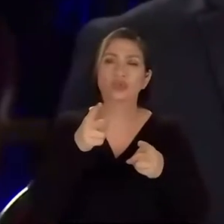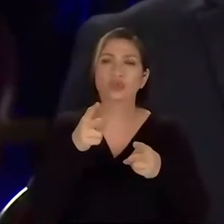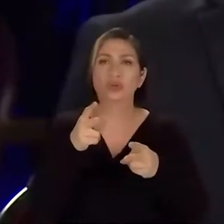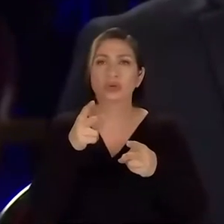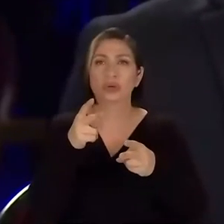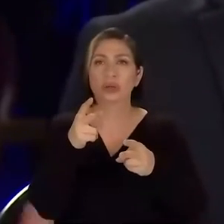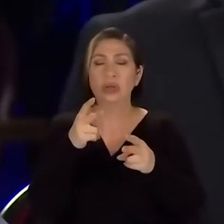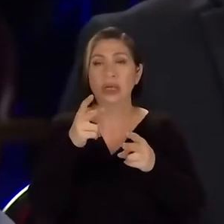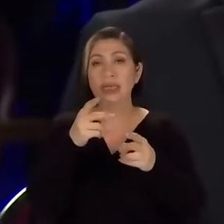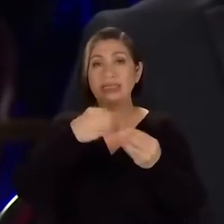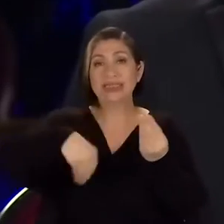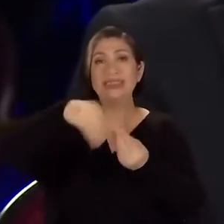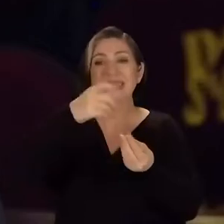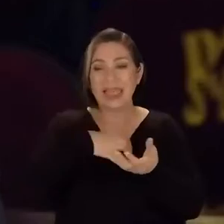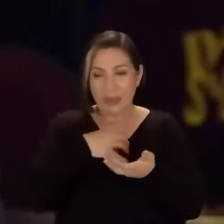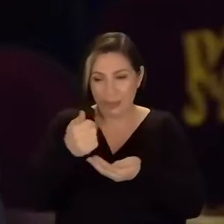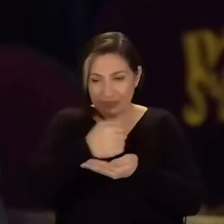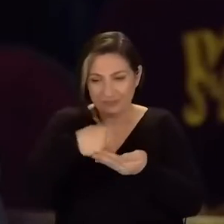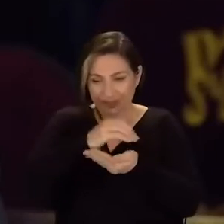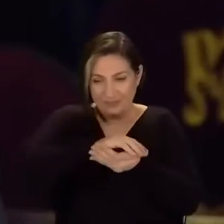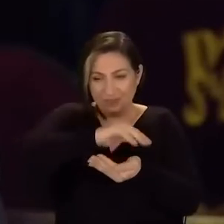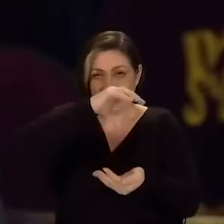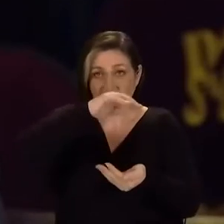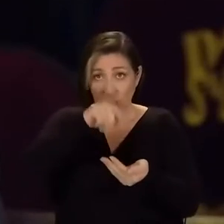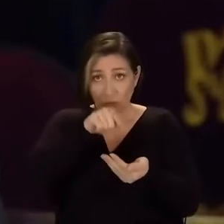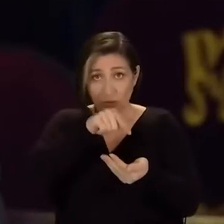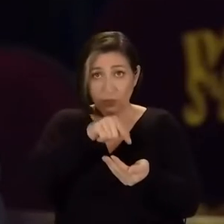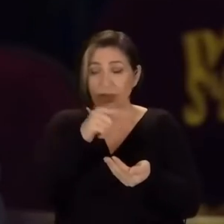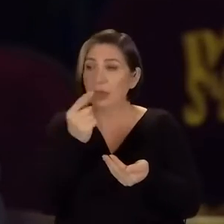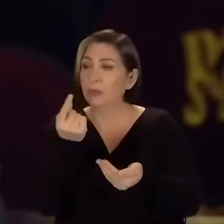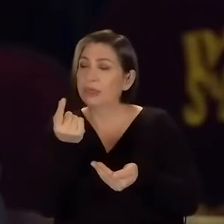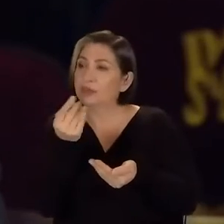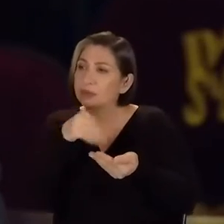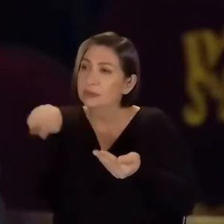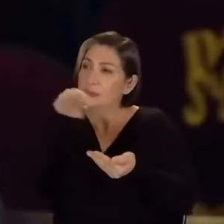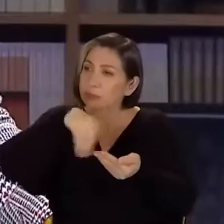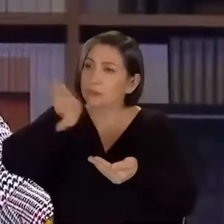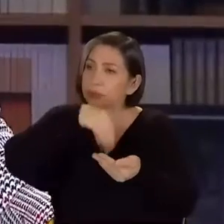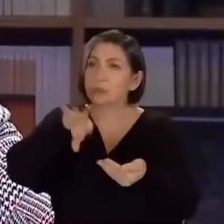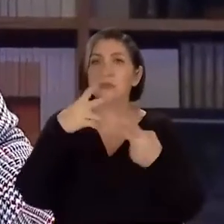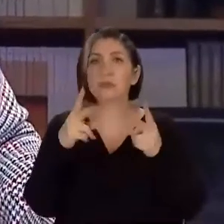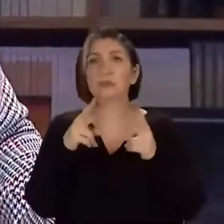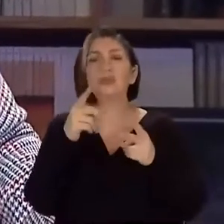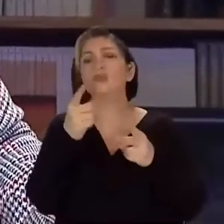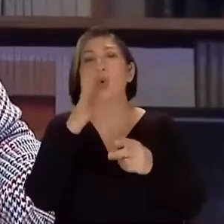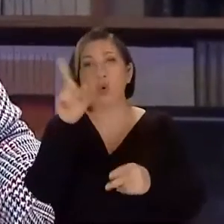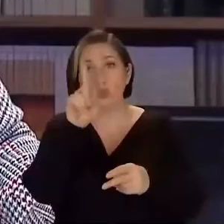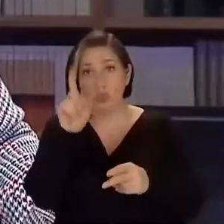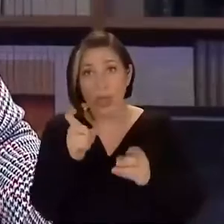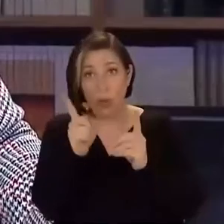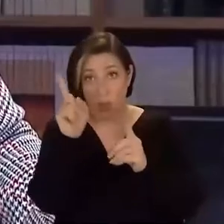diyorsun. Kaldıraç var. Sermayenizi belirgin bir orandaki kaldıraçla insanlara kullandırabiliyorsunuz. Mesela nedir bu kaldıraçın çarpanı? 10